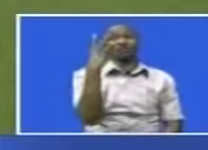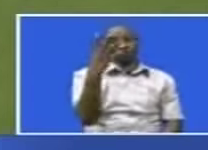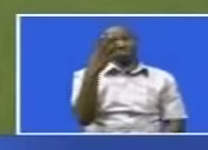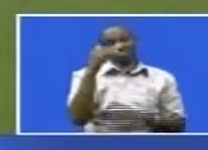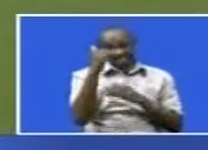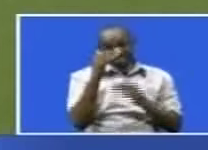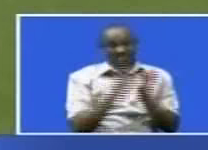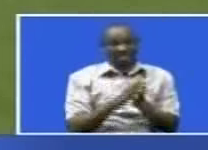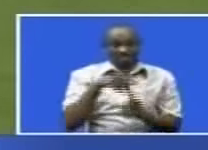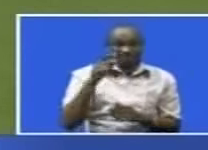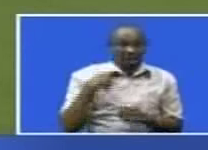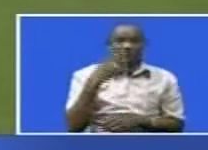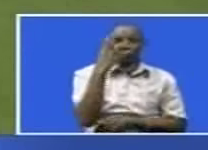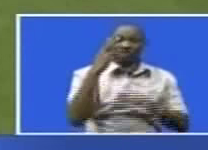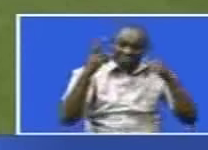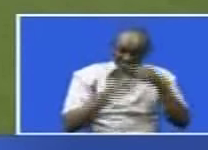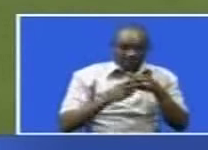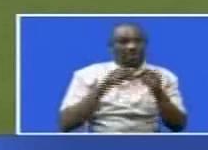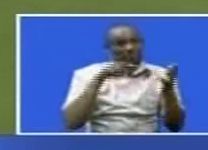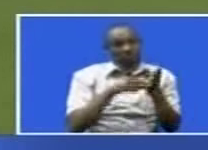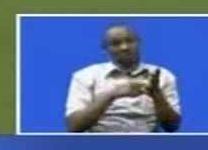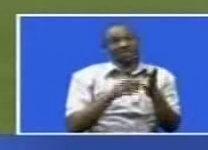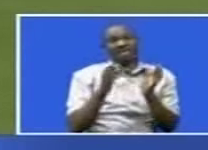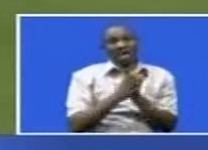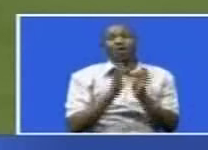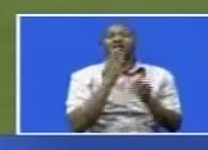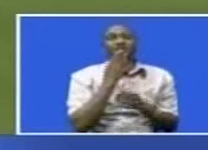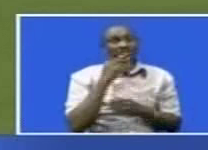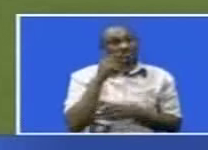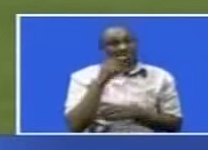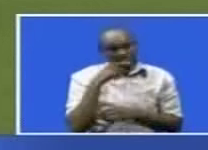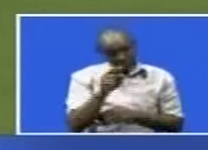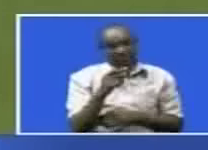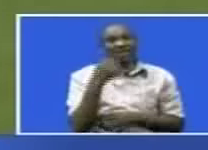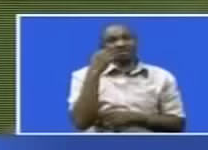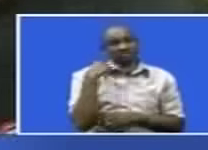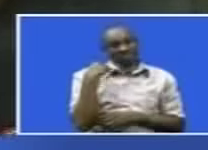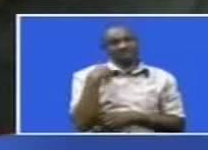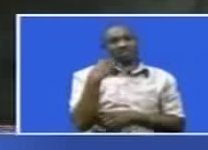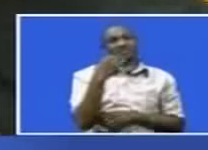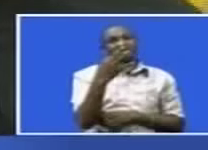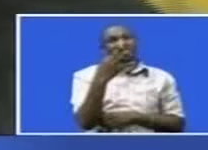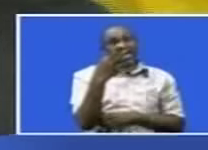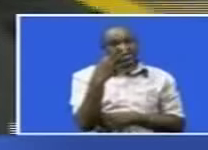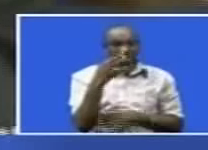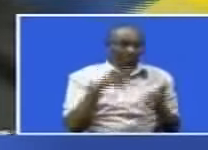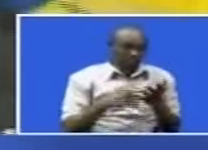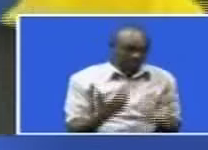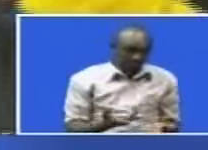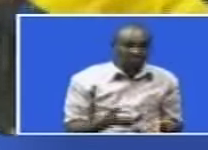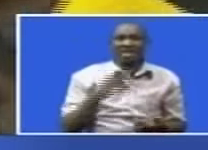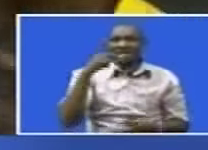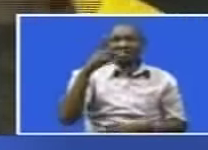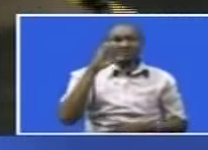jedwali wakiwa na alama 44, huku Leopards wakiwa nyuma yao kwa alama 3 katika nafasi ya 7. Katika matukio mengine,